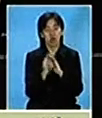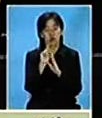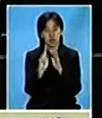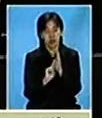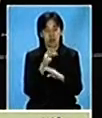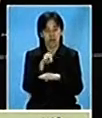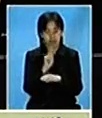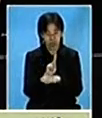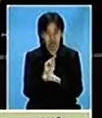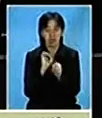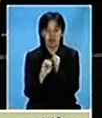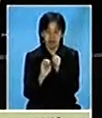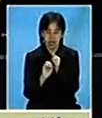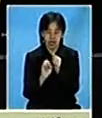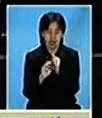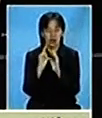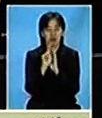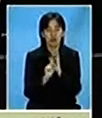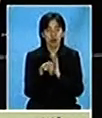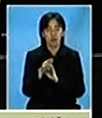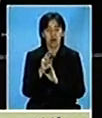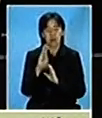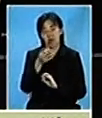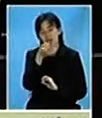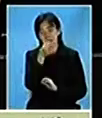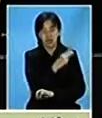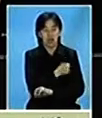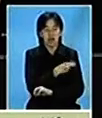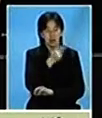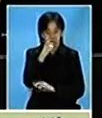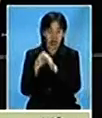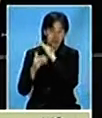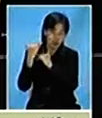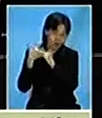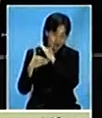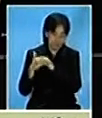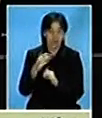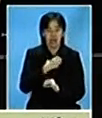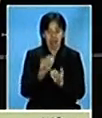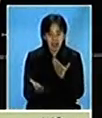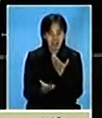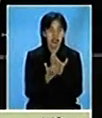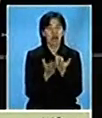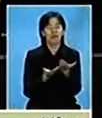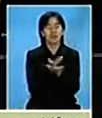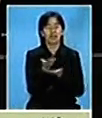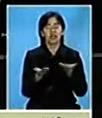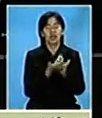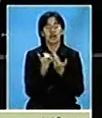นอแนะเรื่องร่างพรบวิชาชีพการแพทย์แผนไทยพ.ศ. พื่อประกอบการพิจารณาของวุฒิสภ